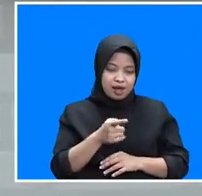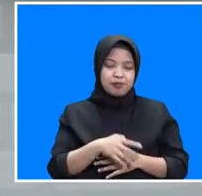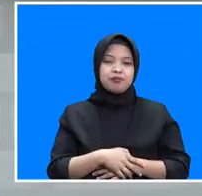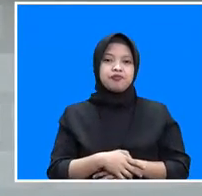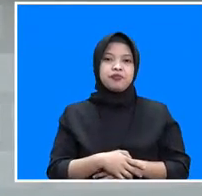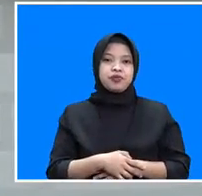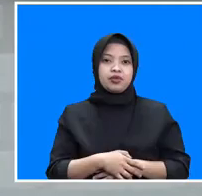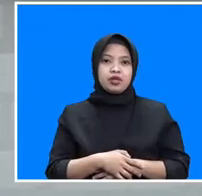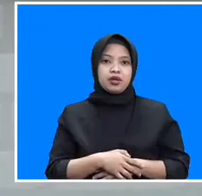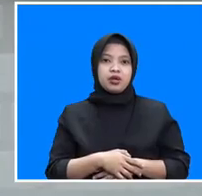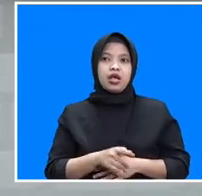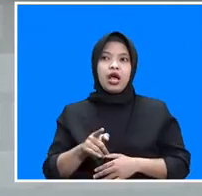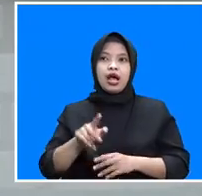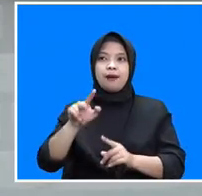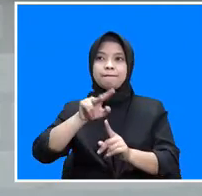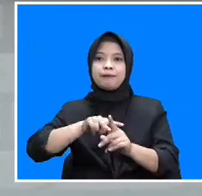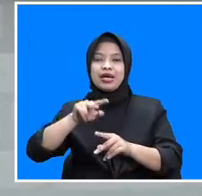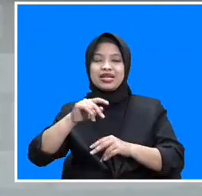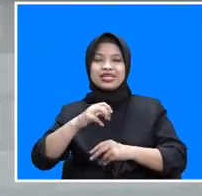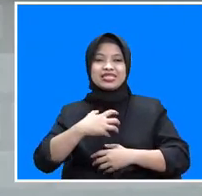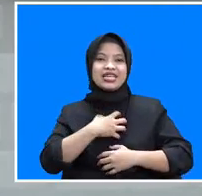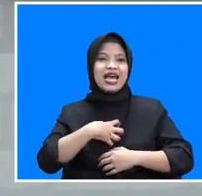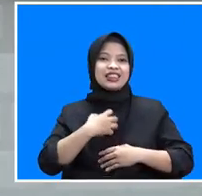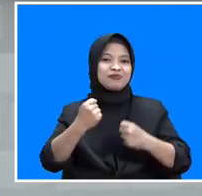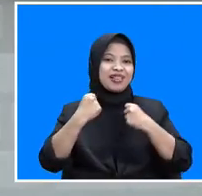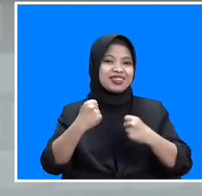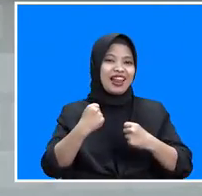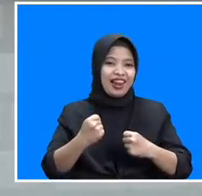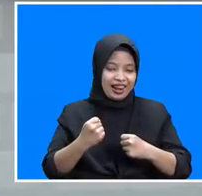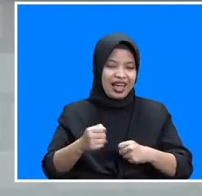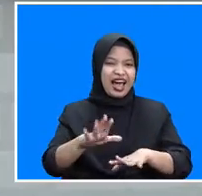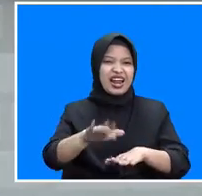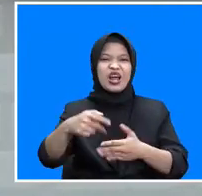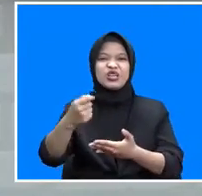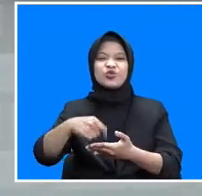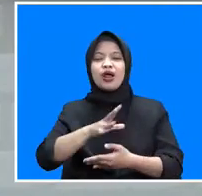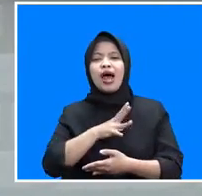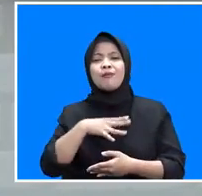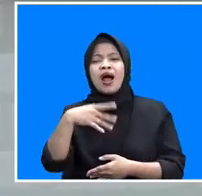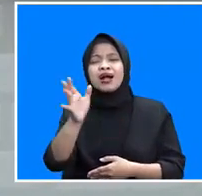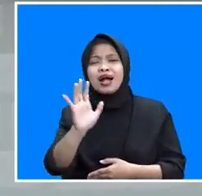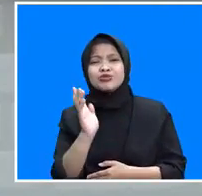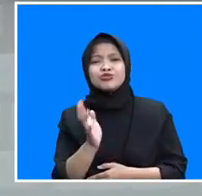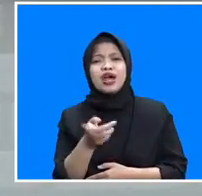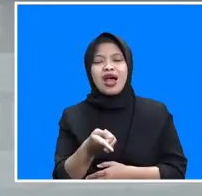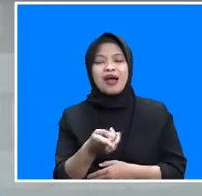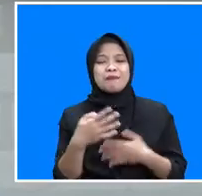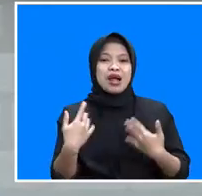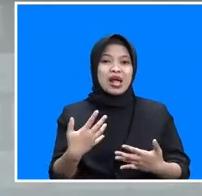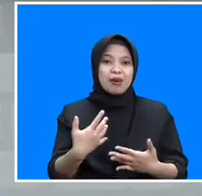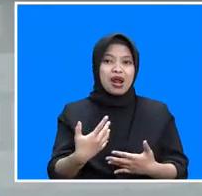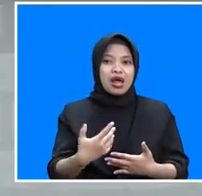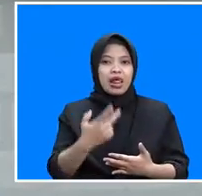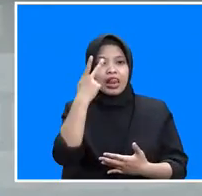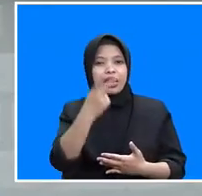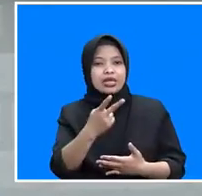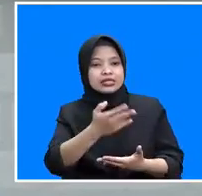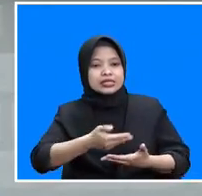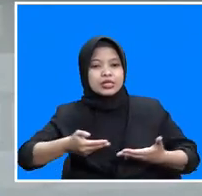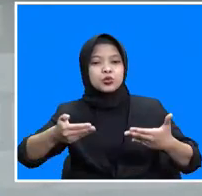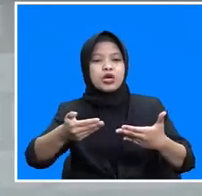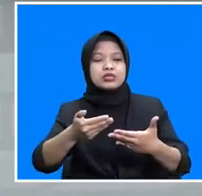juga fokusnya kepada mental health support. Karena kan anak-anak ini udah lama nggak sekolah dan sebagainya, butuh kita melihat